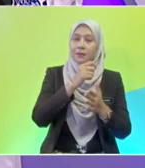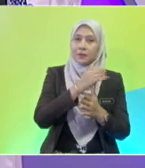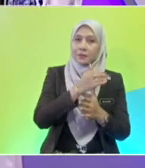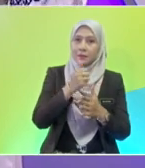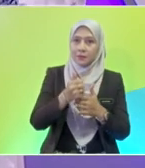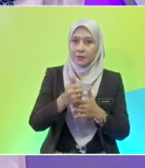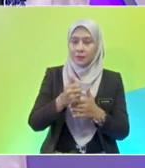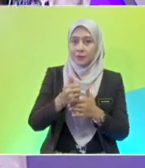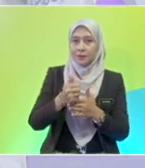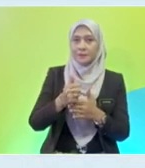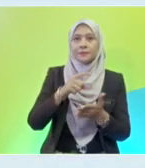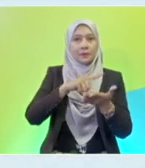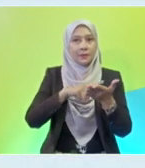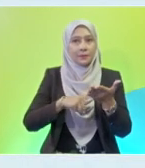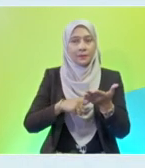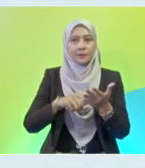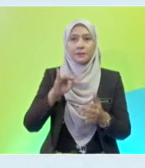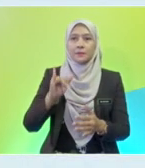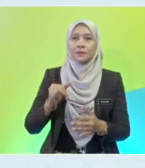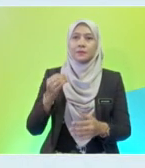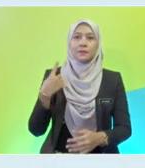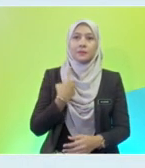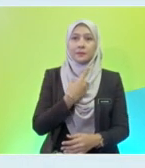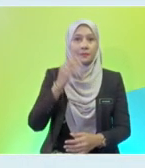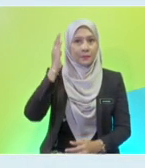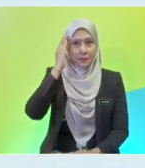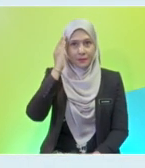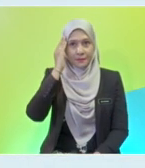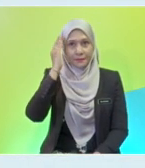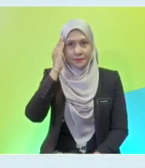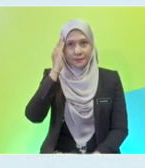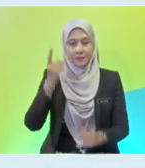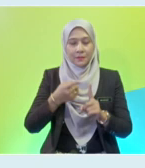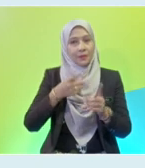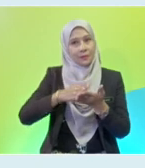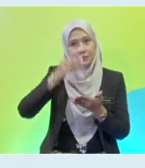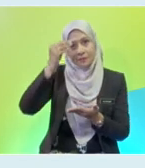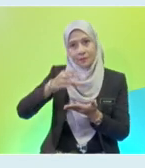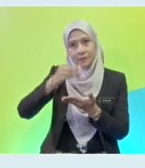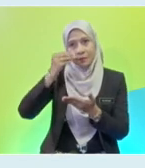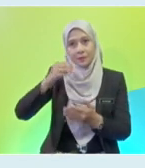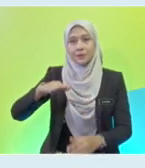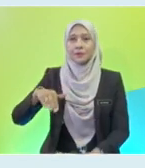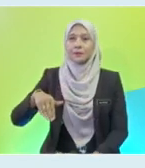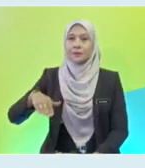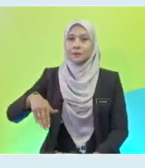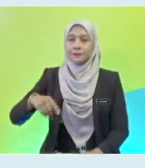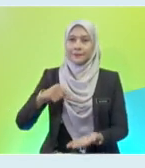fakta konsep teori ciri dan sebagainya memahami